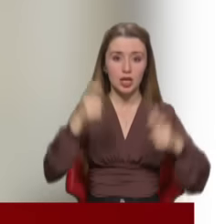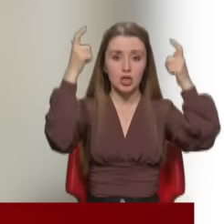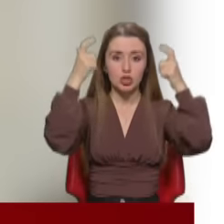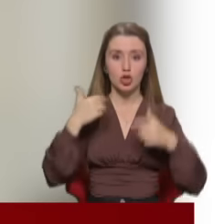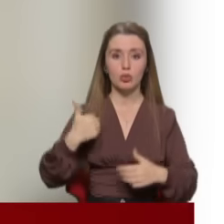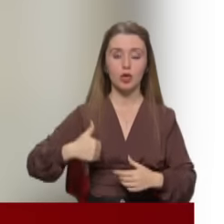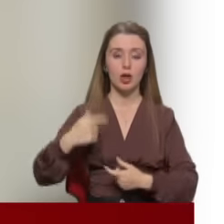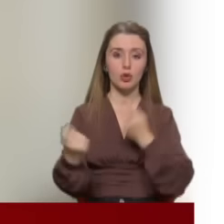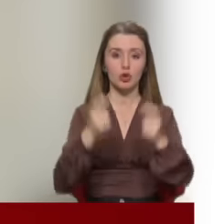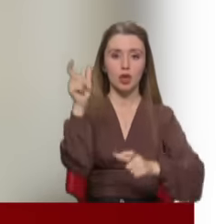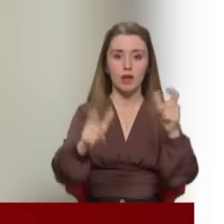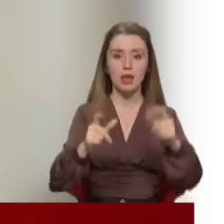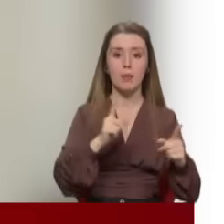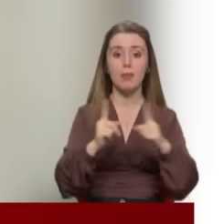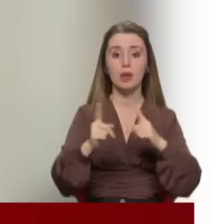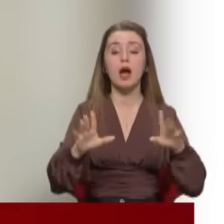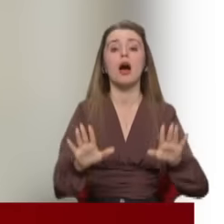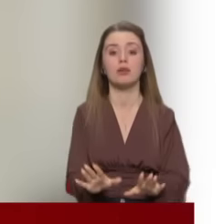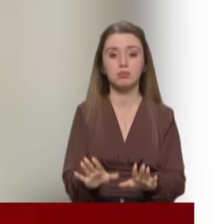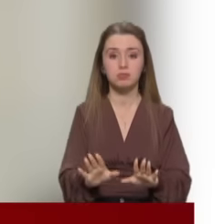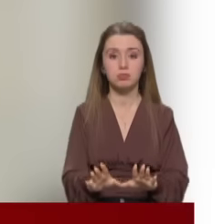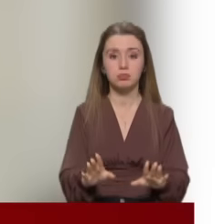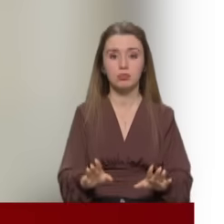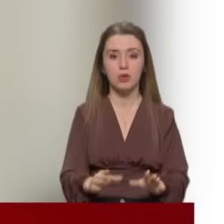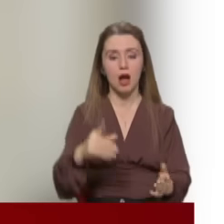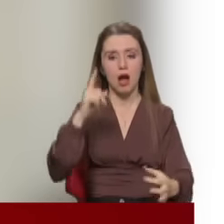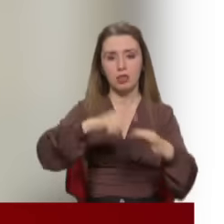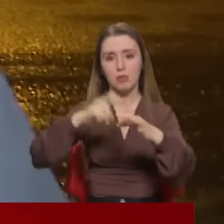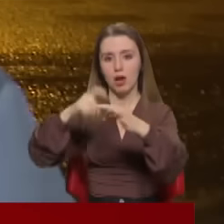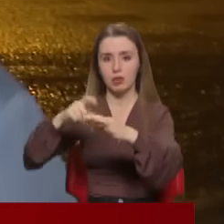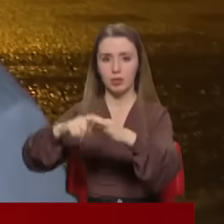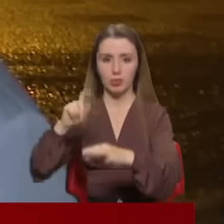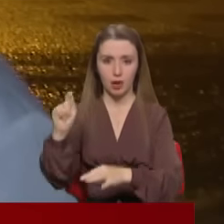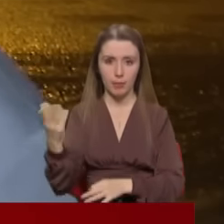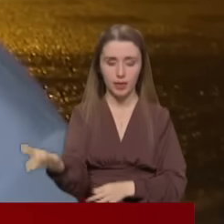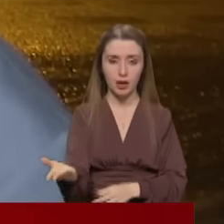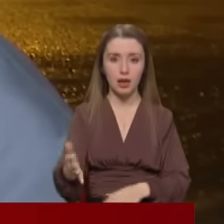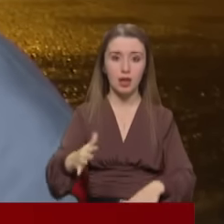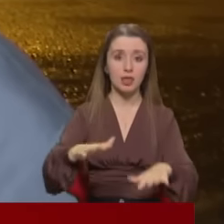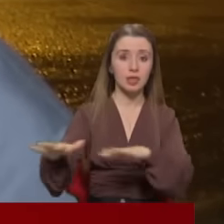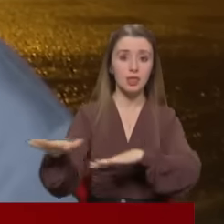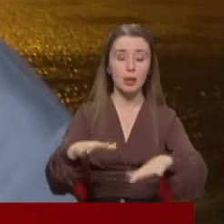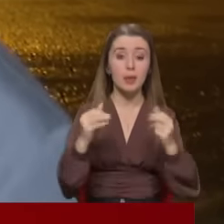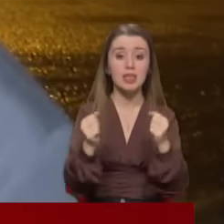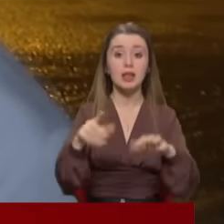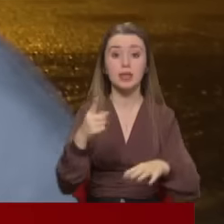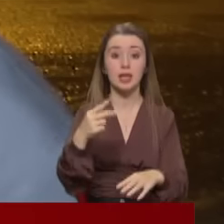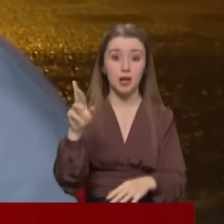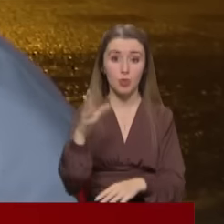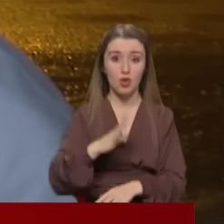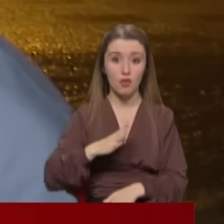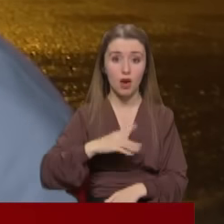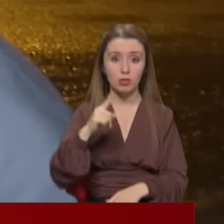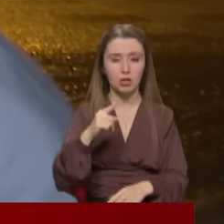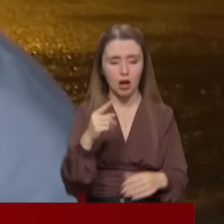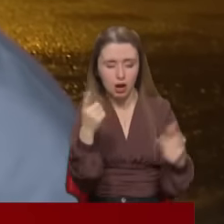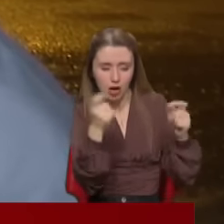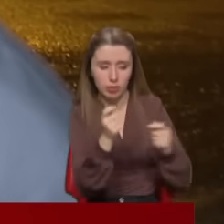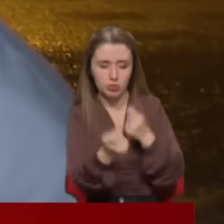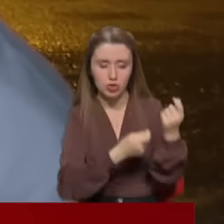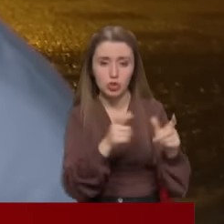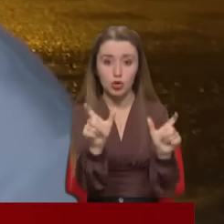kamu görevlileri ise yargılanmadı. Aksine ödül gibi atamalar yapıldı. Burası depreme dayanıksızdır raporu geldiğinde bunu sümenaltı eden,